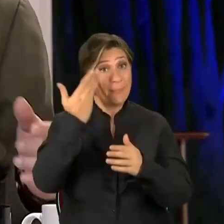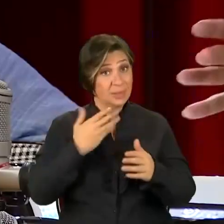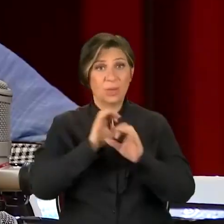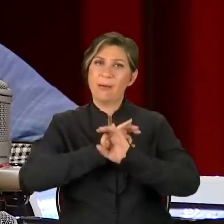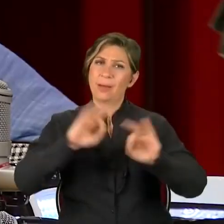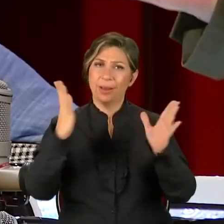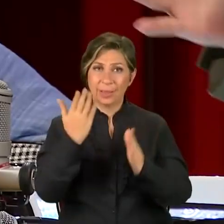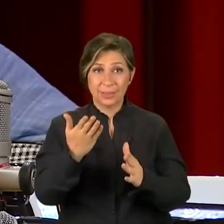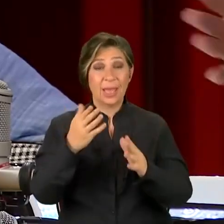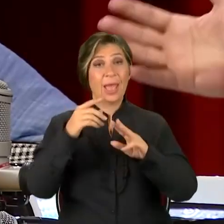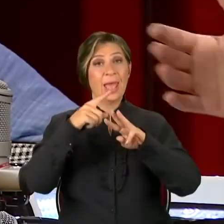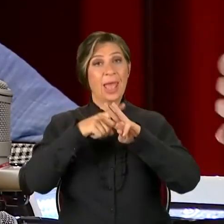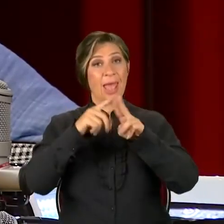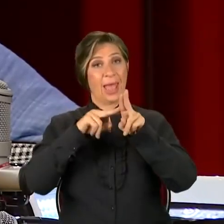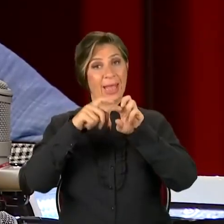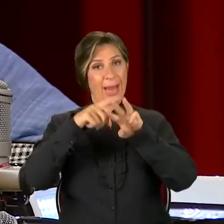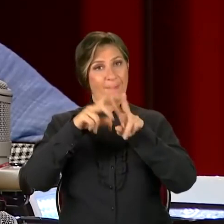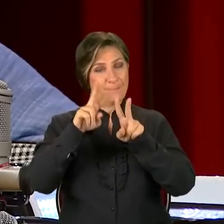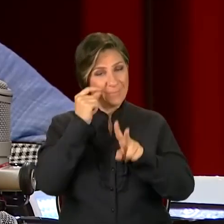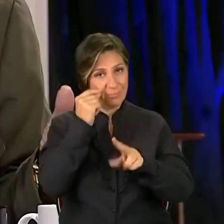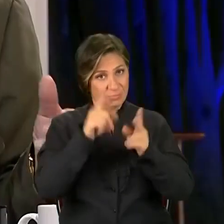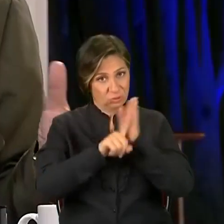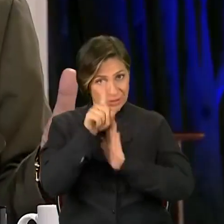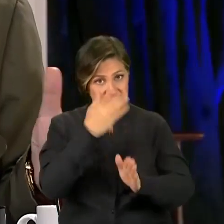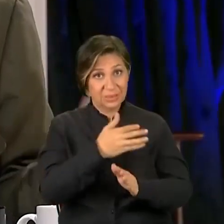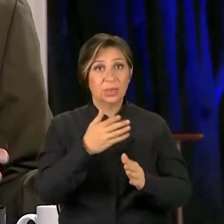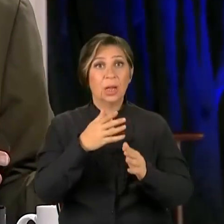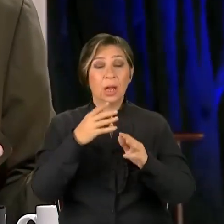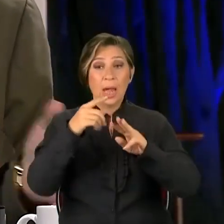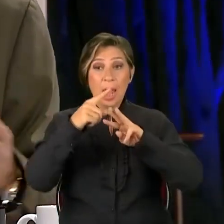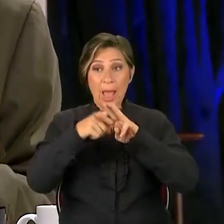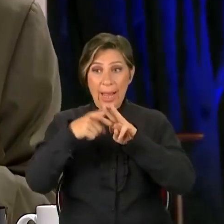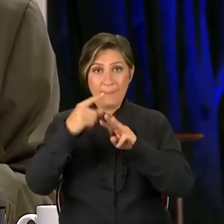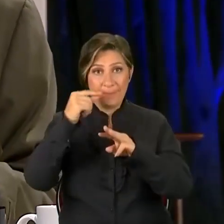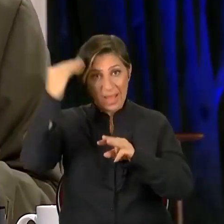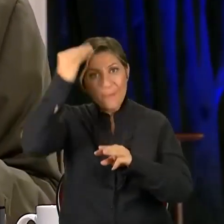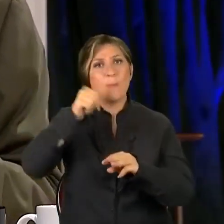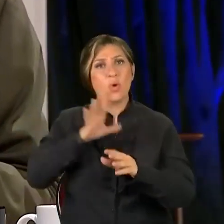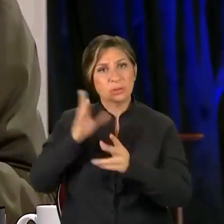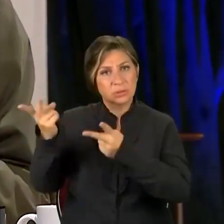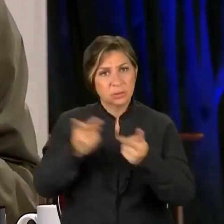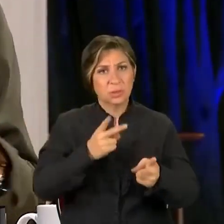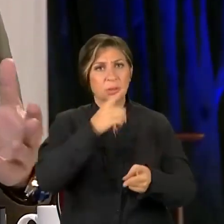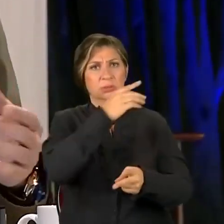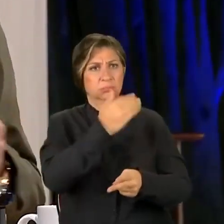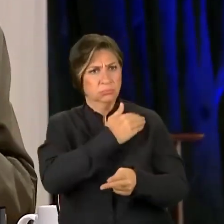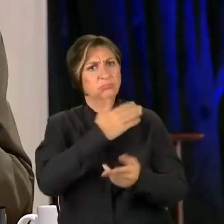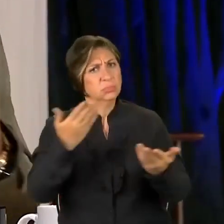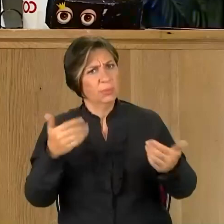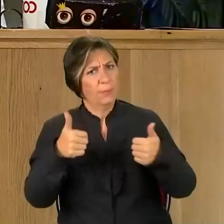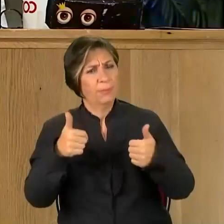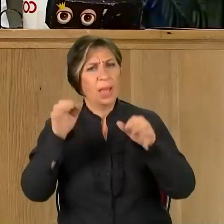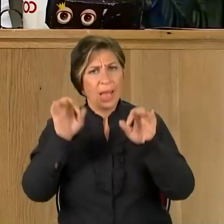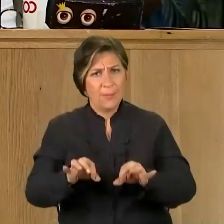seyrettim şu an elde ederiz ekran beyin başarısı bu Ekrem İmamoğlu davet edeceğim dedi Bizimkilerden derki Tamam